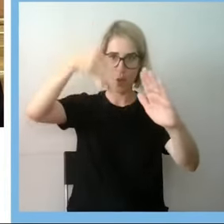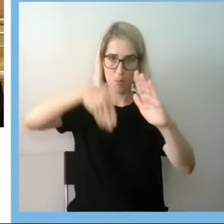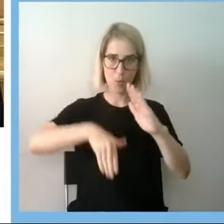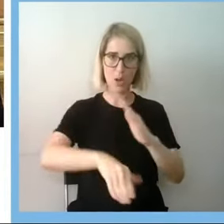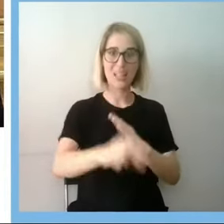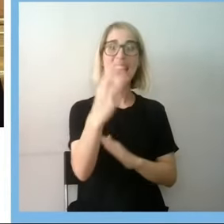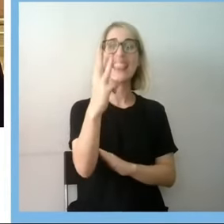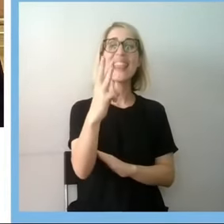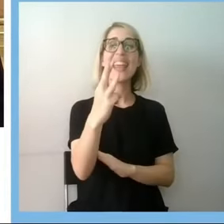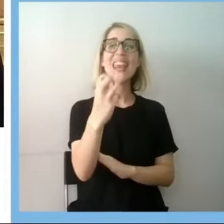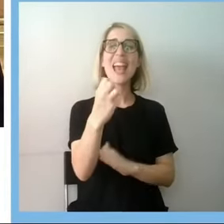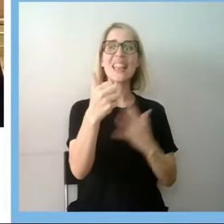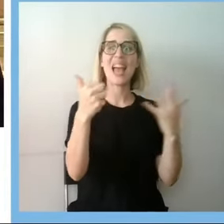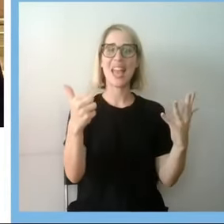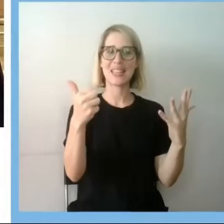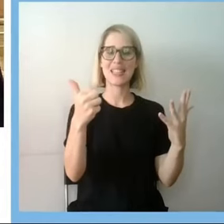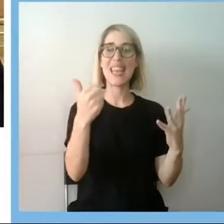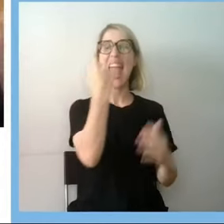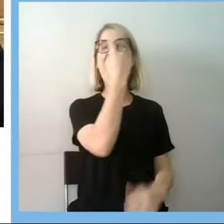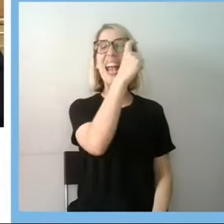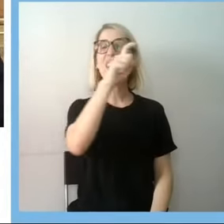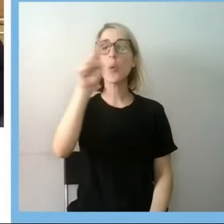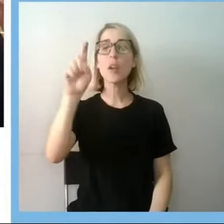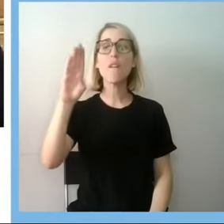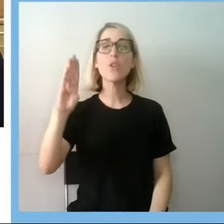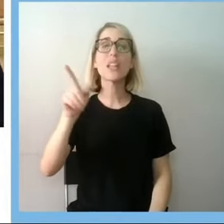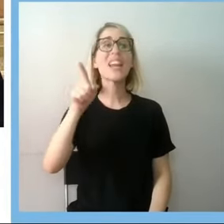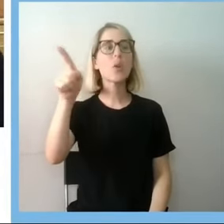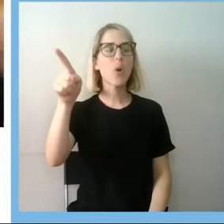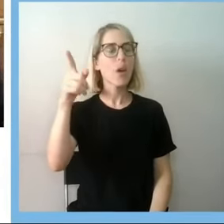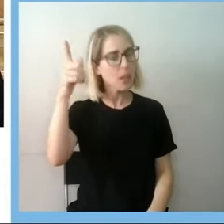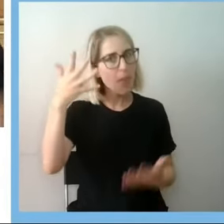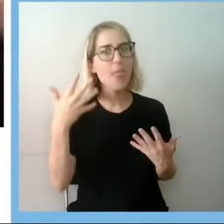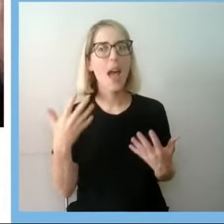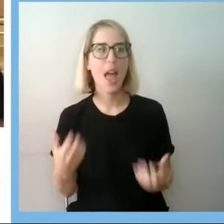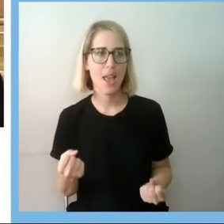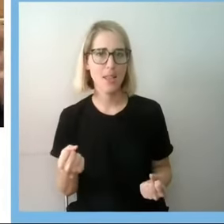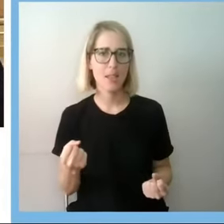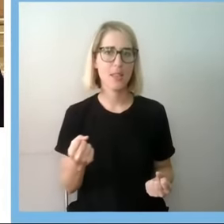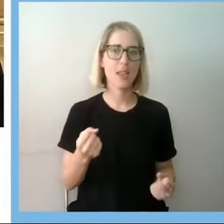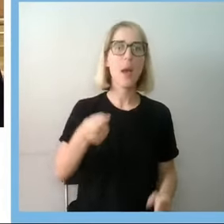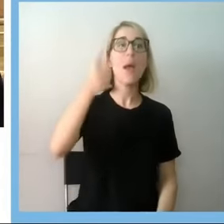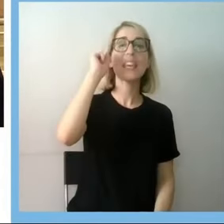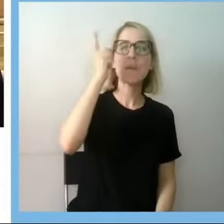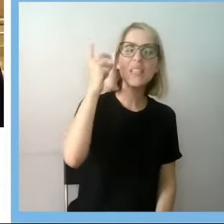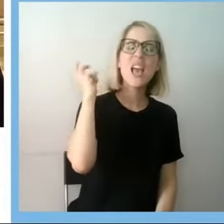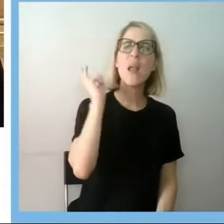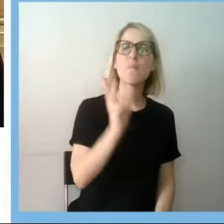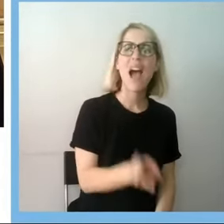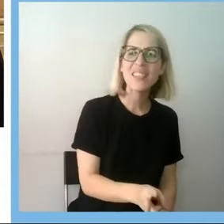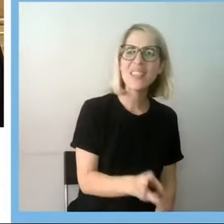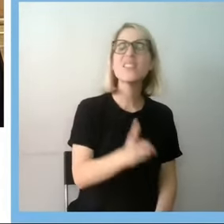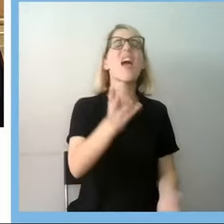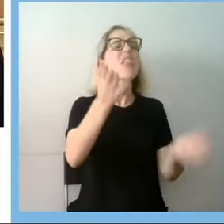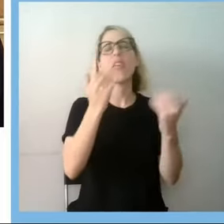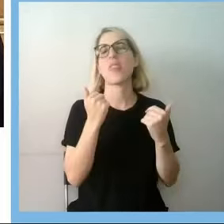36 εκατομμυρίων στο Βοτανικό. Στους αμπελόκηπους δεν θα υπάρχει. Στην Κυψέλη, στα Πατήσια δεν θα υπάρχει. Γιατί